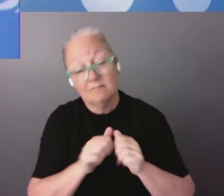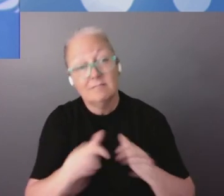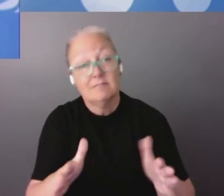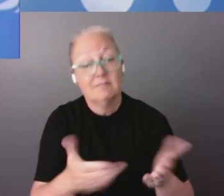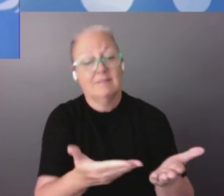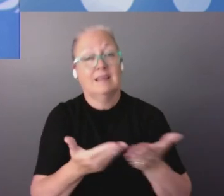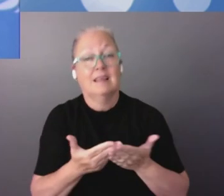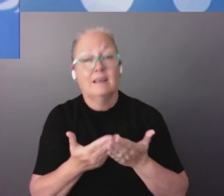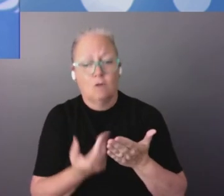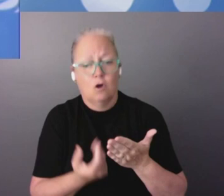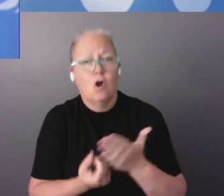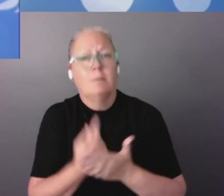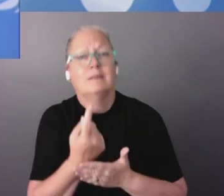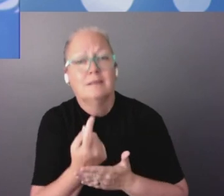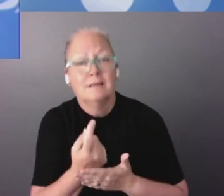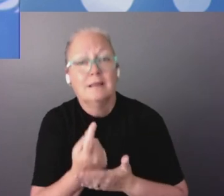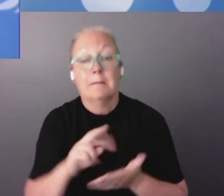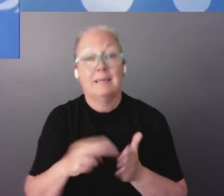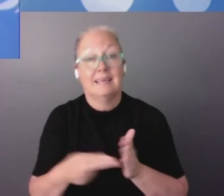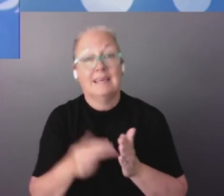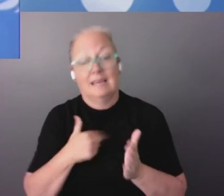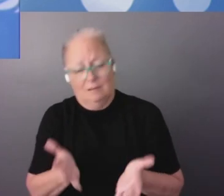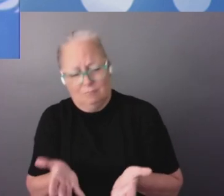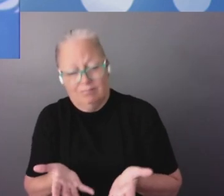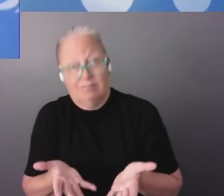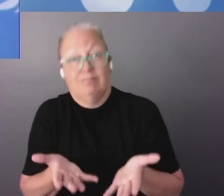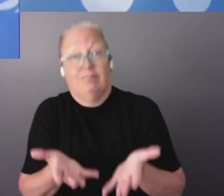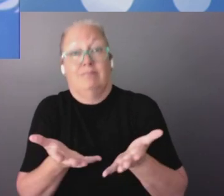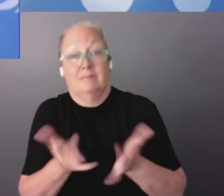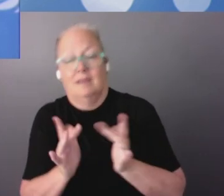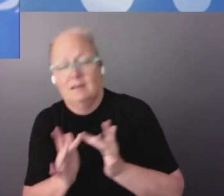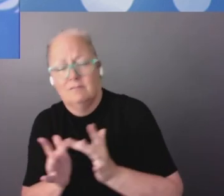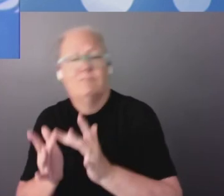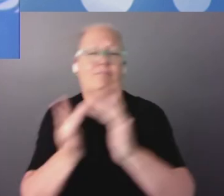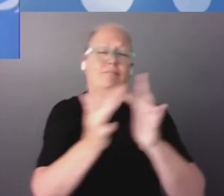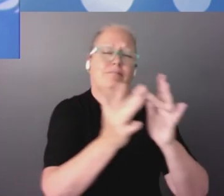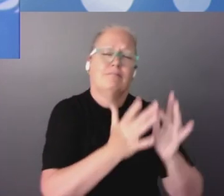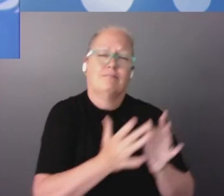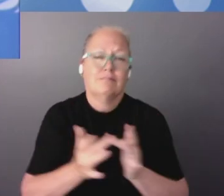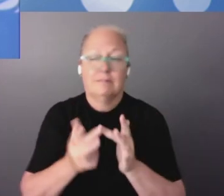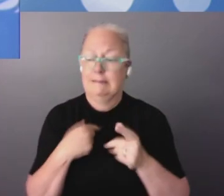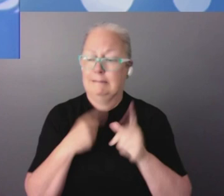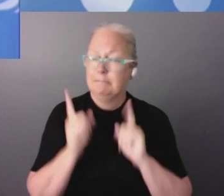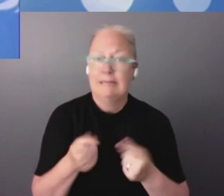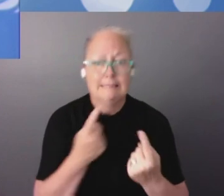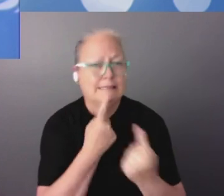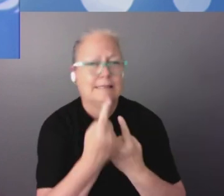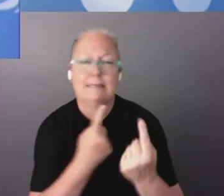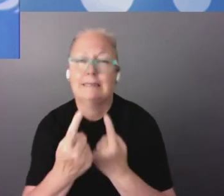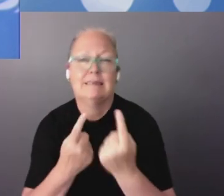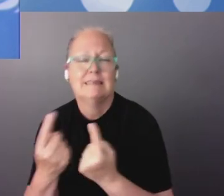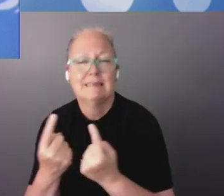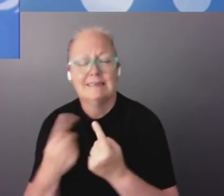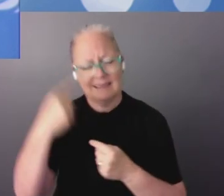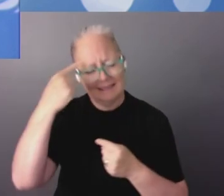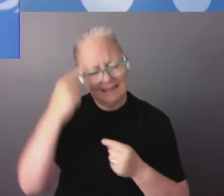электронного союза, и мы будем говорить о том, чему мы научились во время пандемии COVID-19.